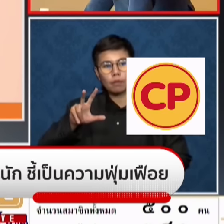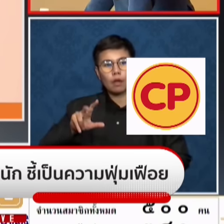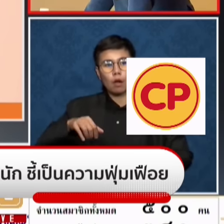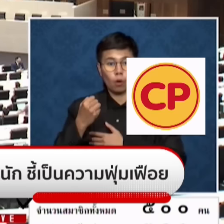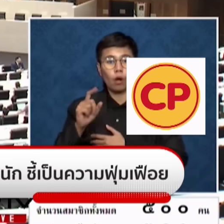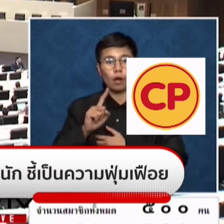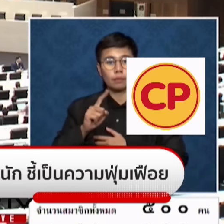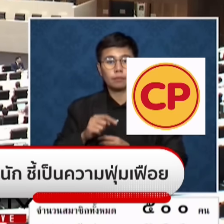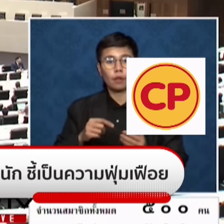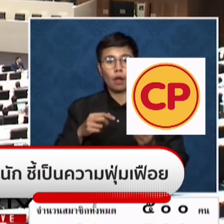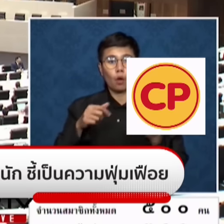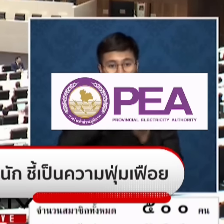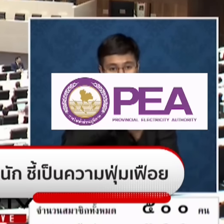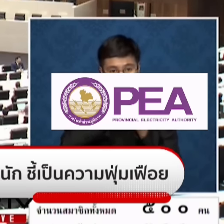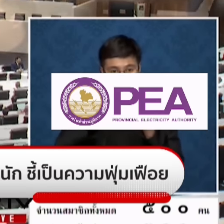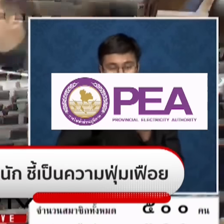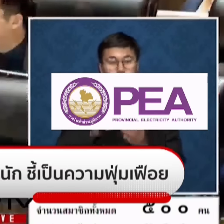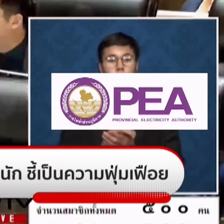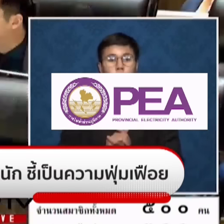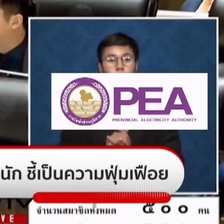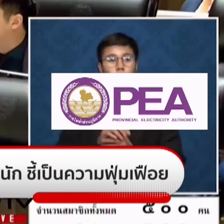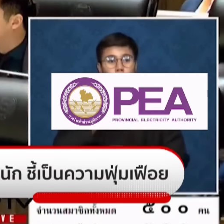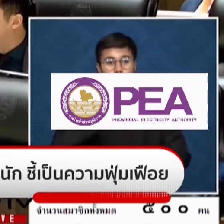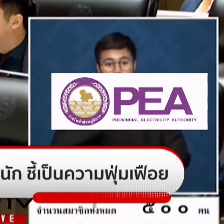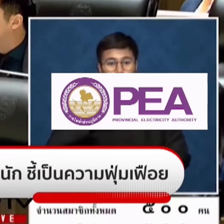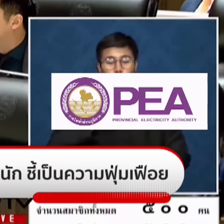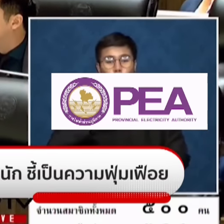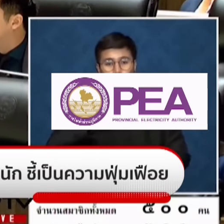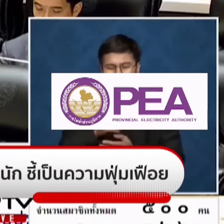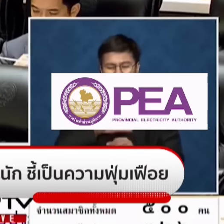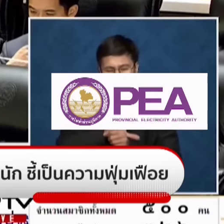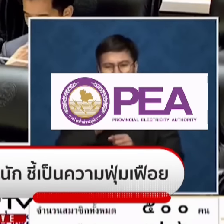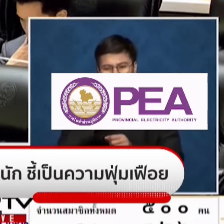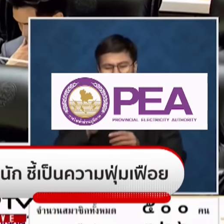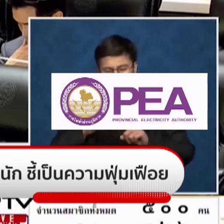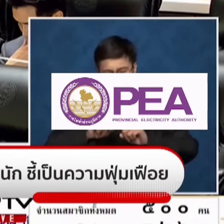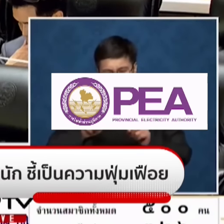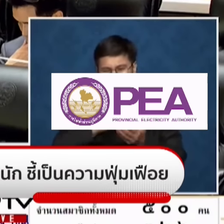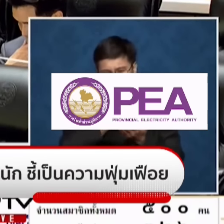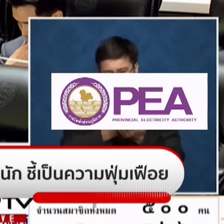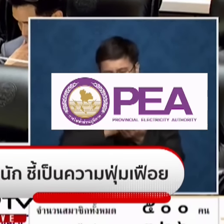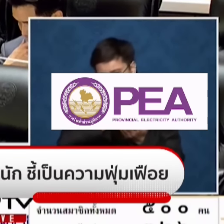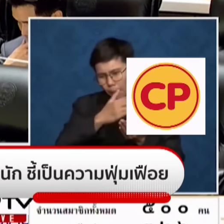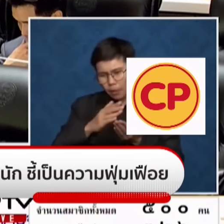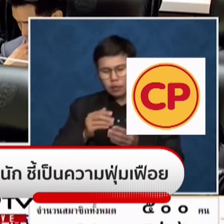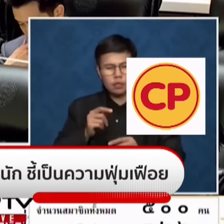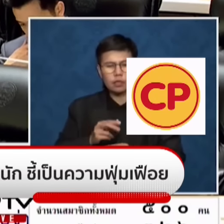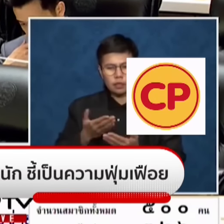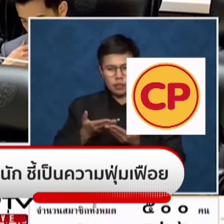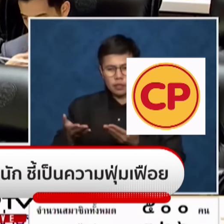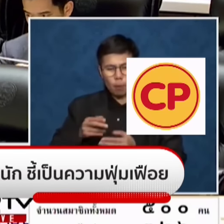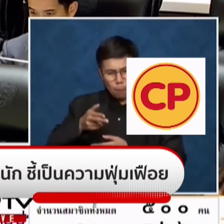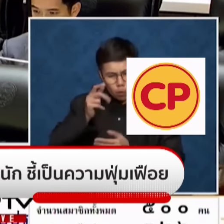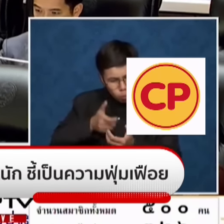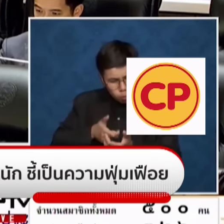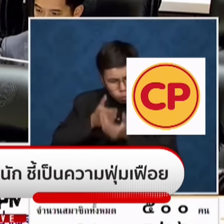ยนต์จะได้งบประมาณส่วนนี้ได้ไปเป็นจำนวนกว่า466ล้านบาทแบ่งส่วนงบประมาณมาจัดซื้ออาวุธสงครามที่ไม่จำเป็นที่บ